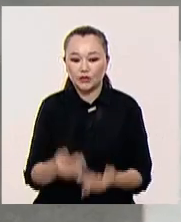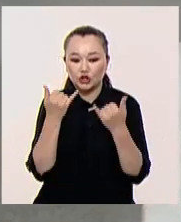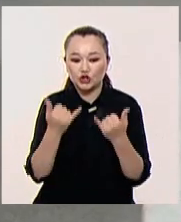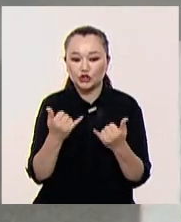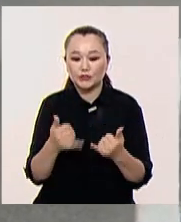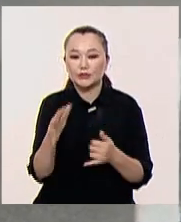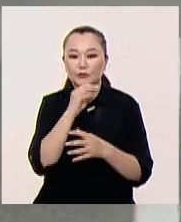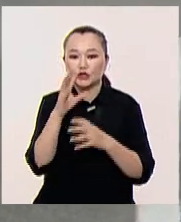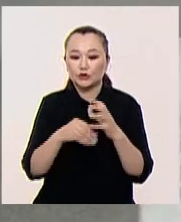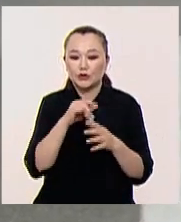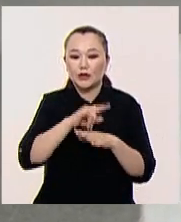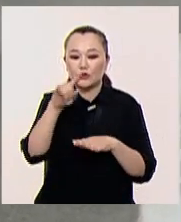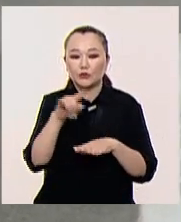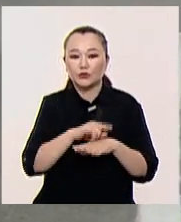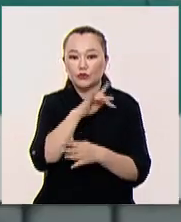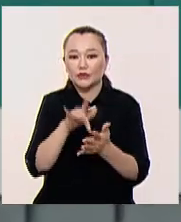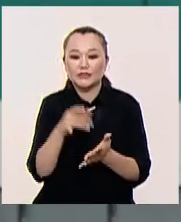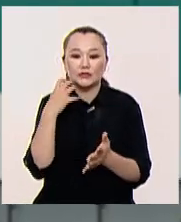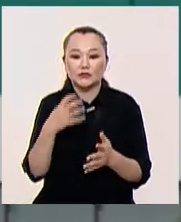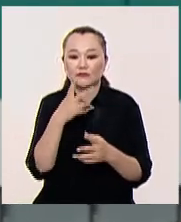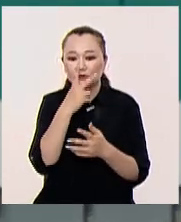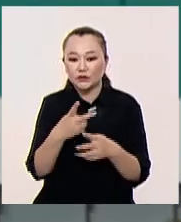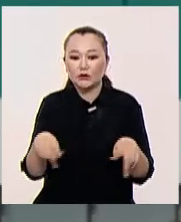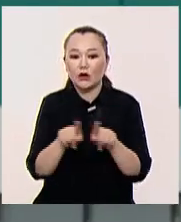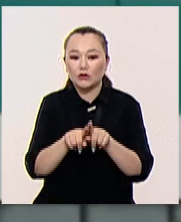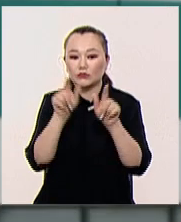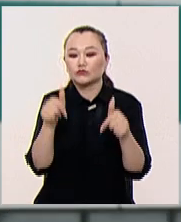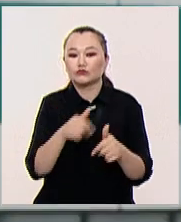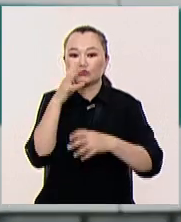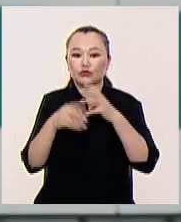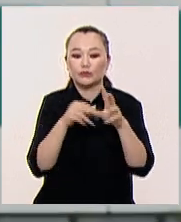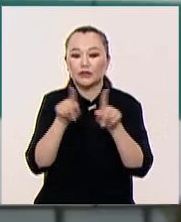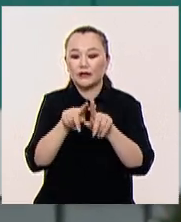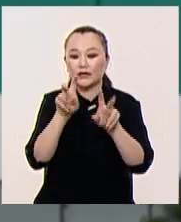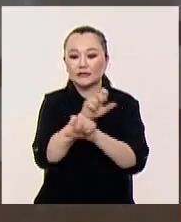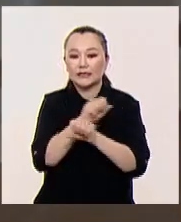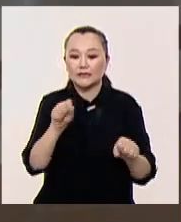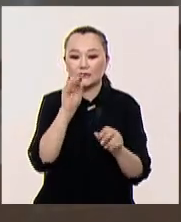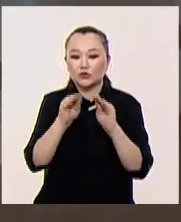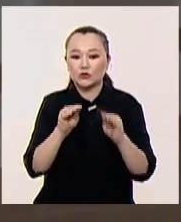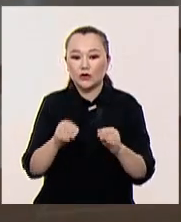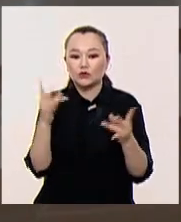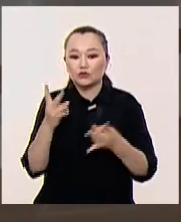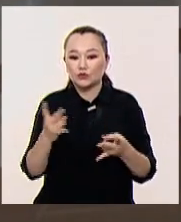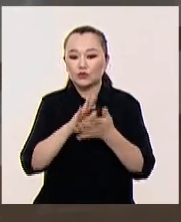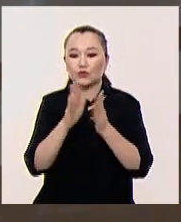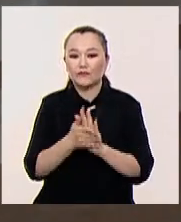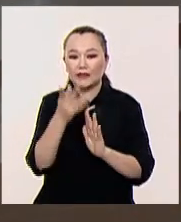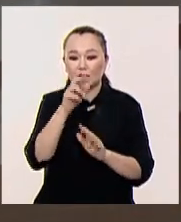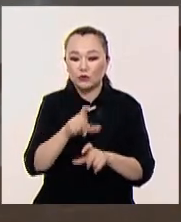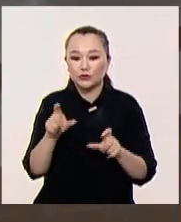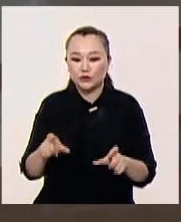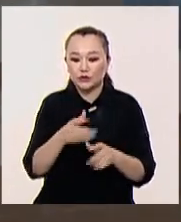Сейчас международный аэропорт Кызылорды выглядит вот так. Международным назвать его нельзя, так как не созданы необходимые условия для